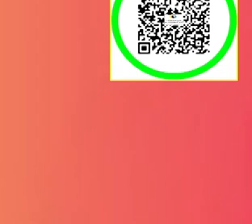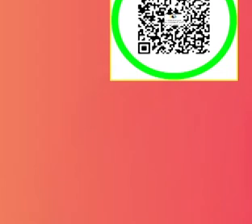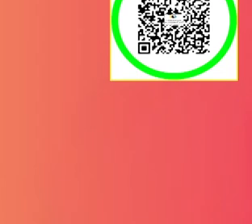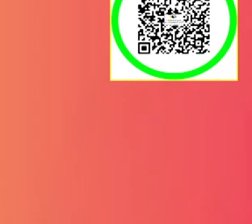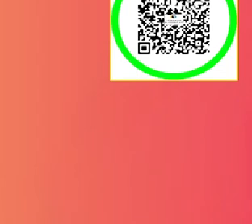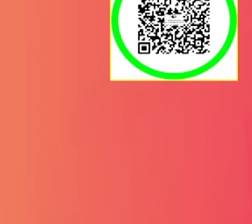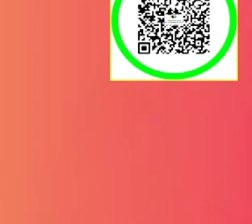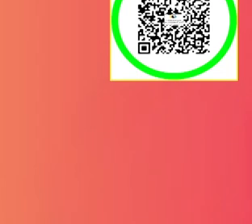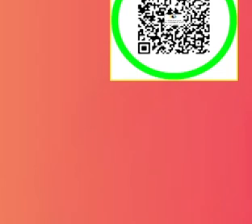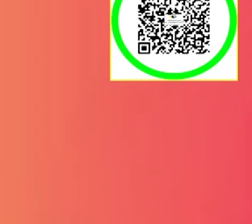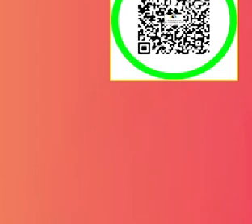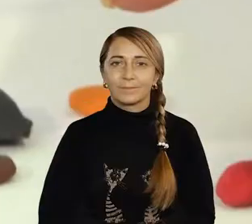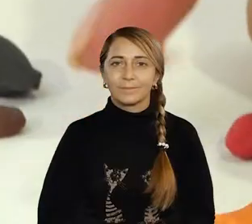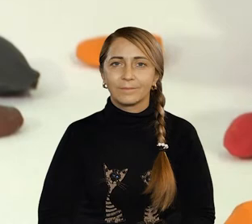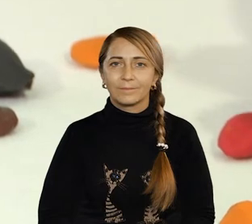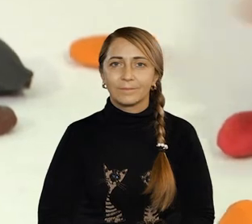«Круасан-офіціант».